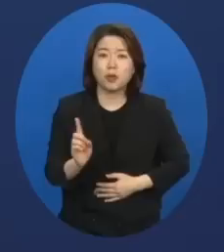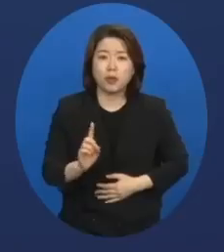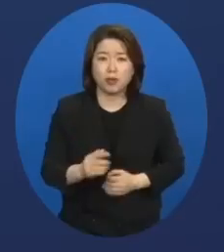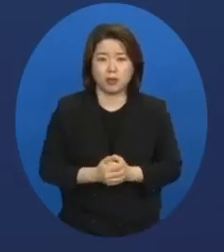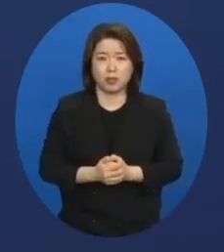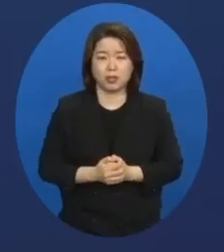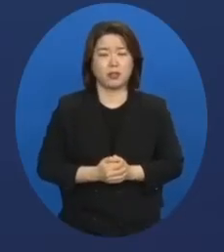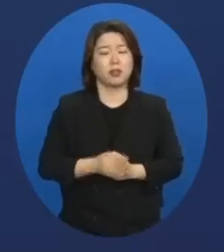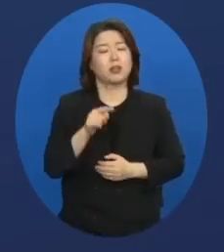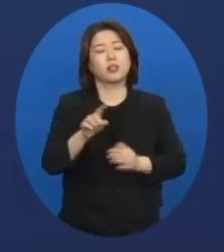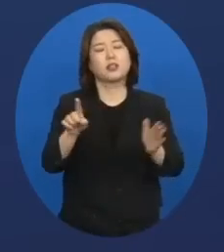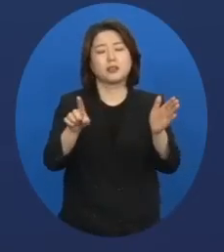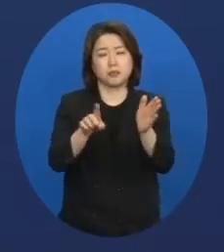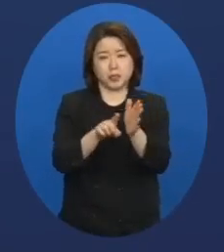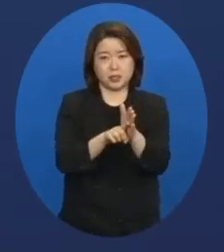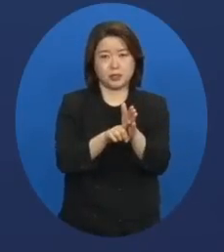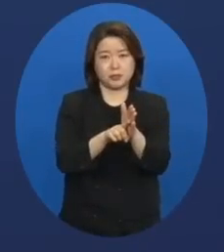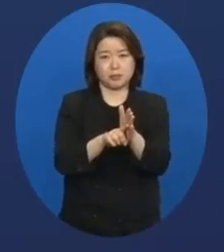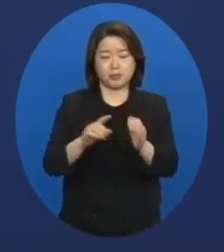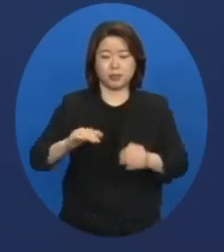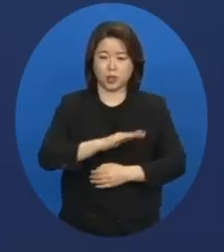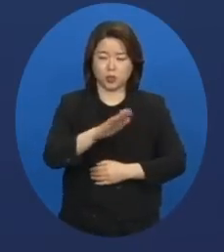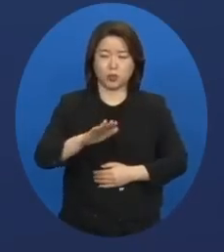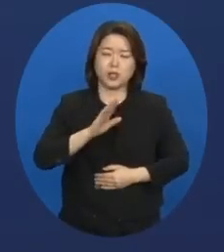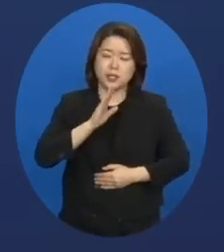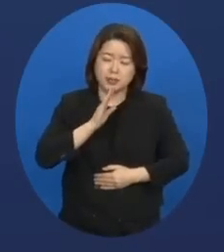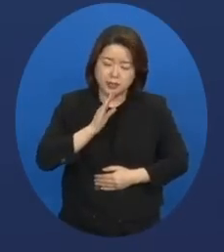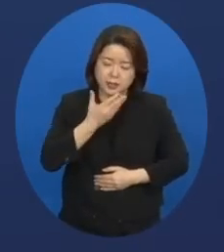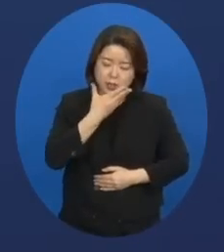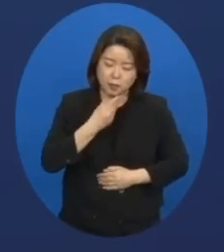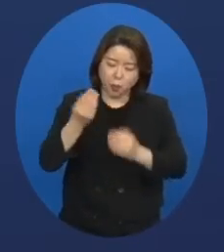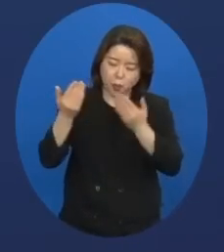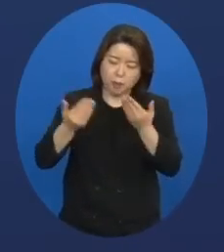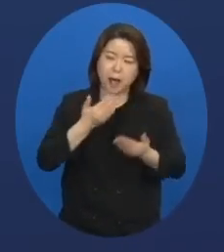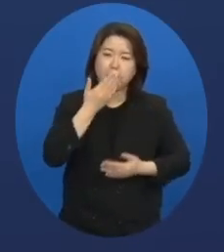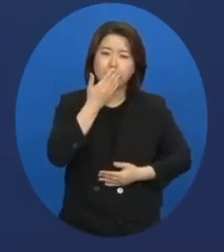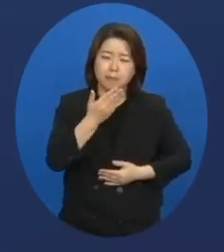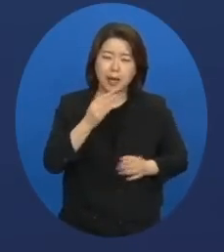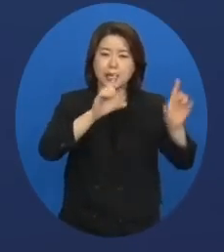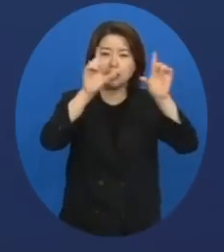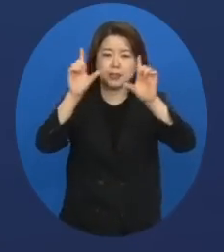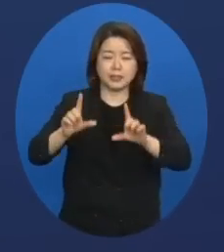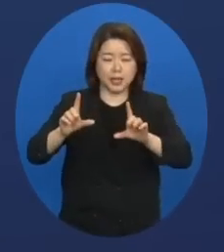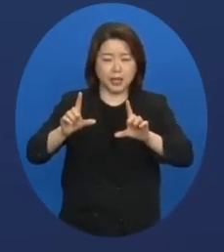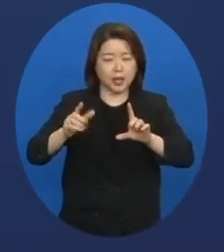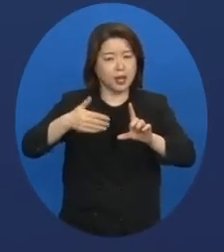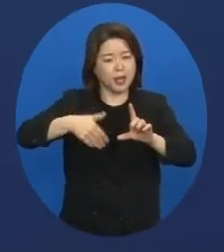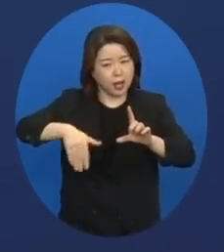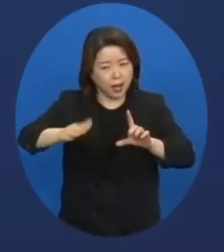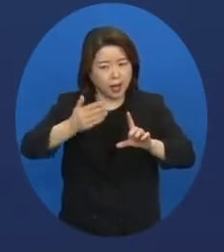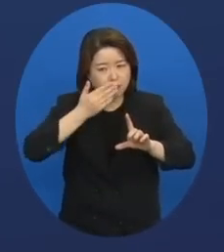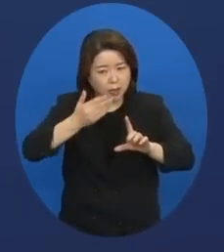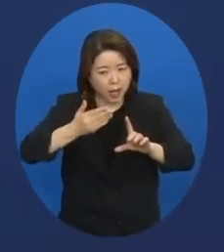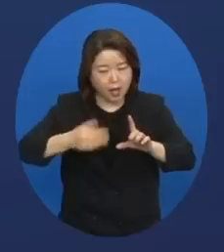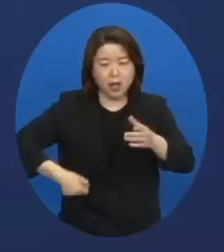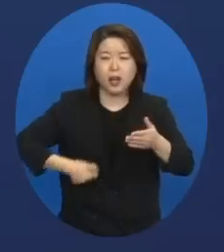이 믿음이 우리가 진짜 복을 받을 수 있는 삶을 살아가느냐 아니냐는 것을